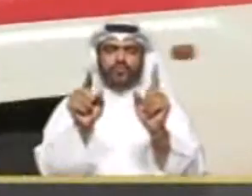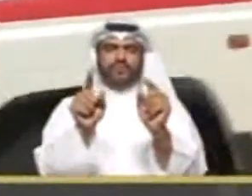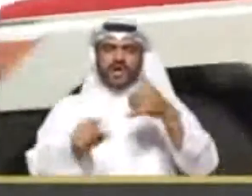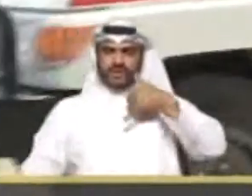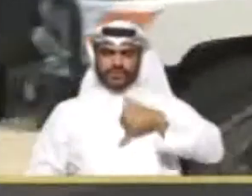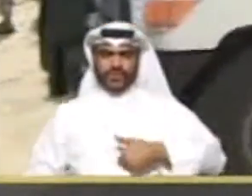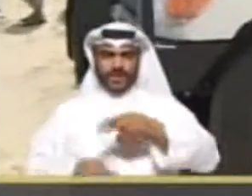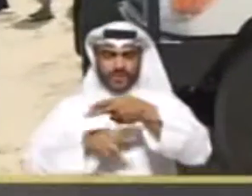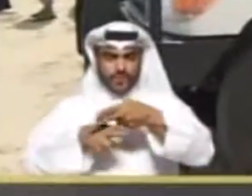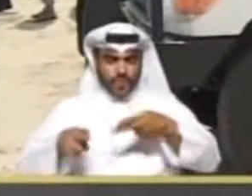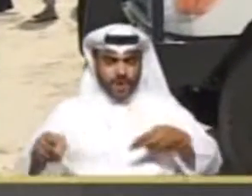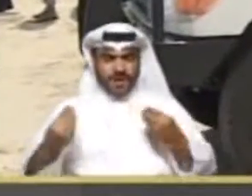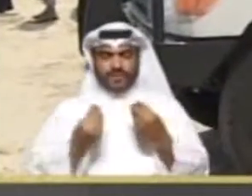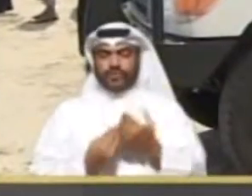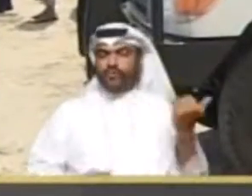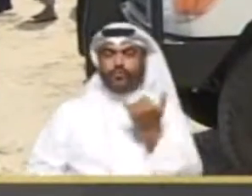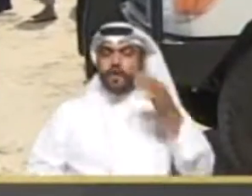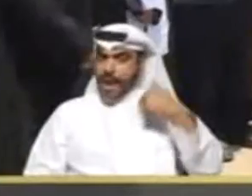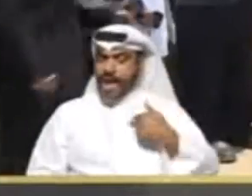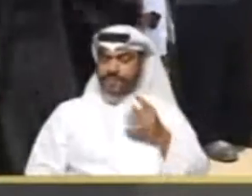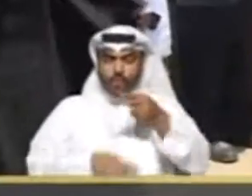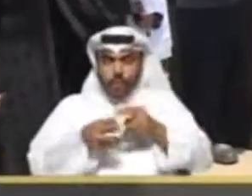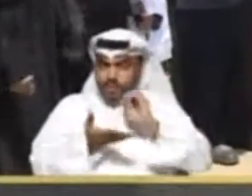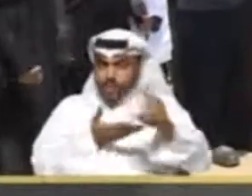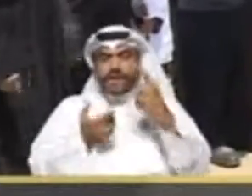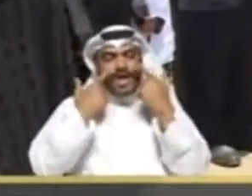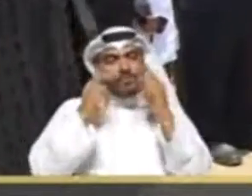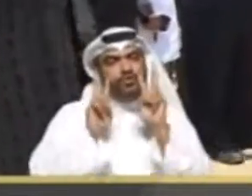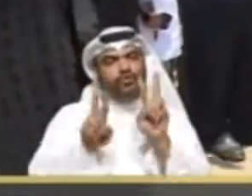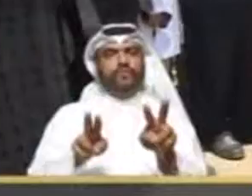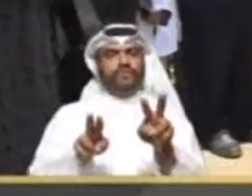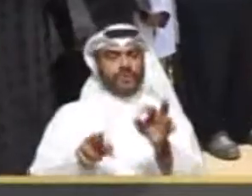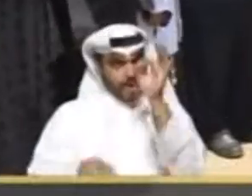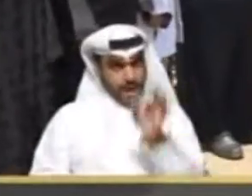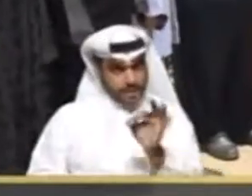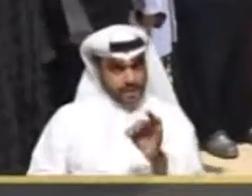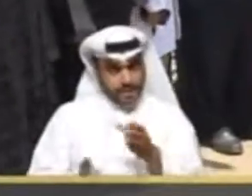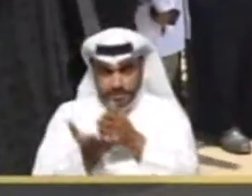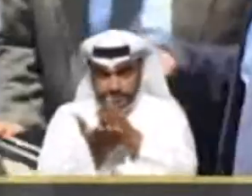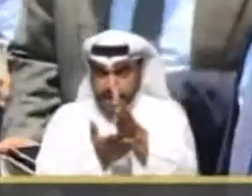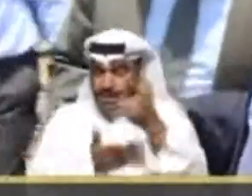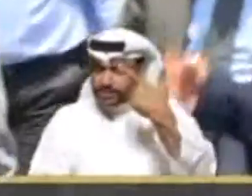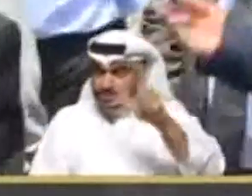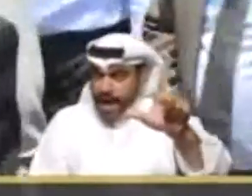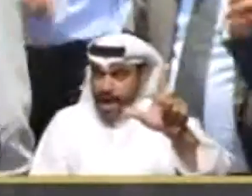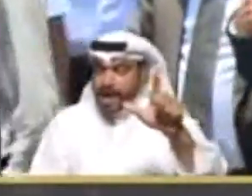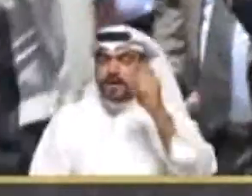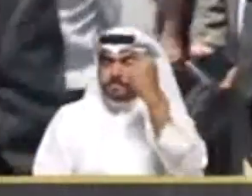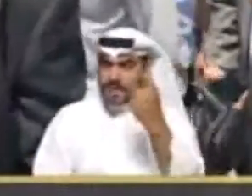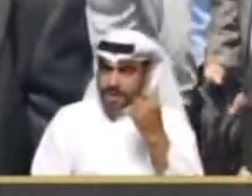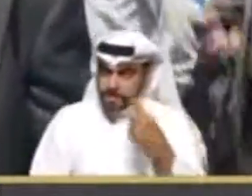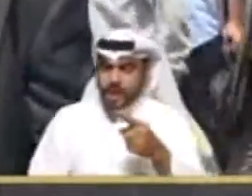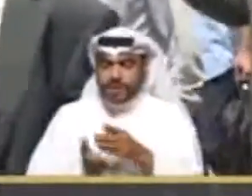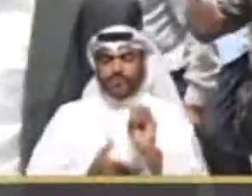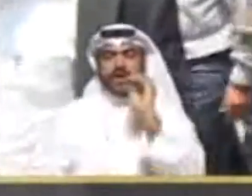الخدمية في اليمن دون رقابة منها بشكل مباشر للتأكد من أنها تسير في الطريق الصحيح ومن